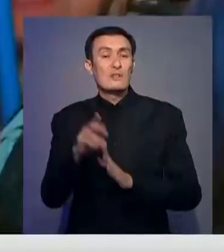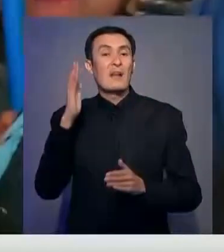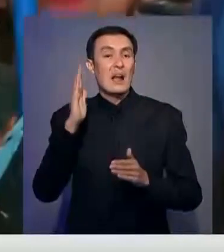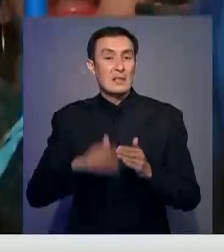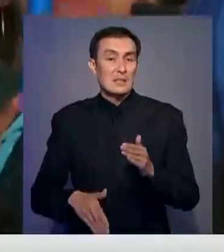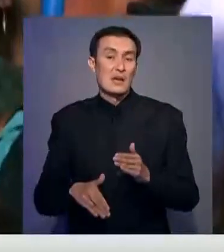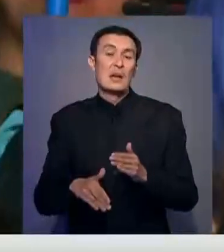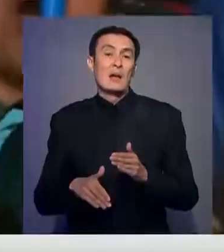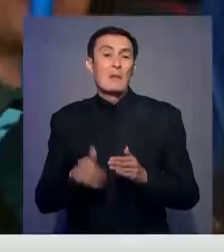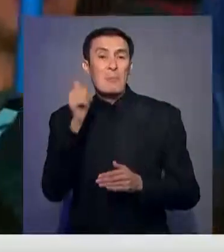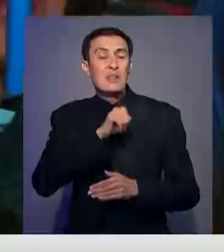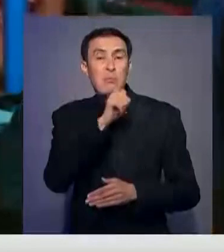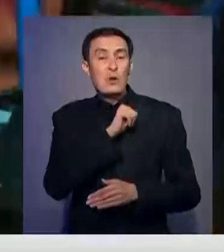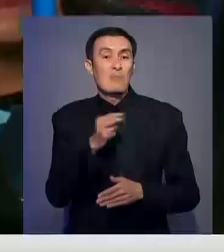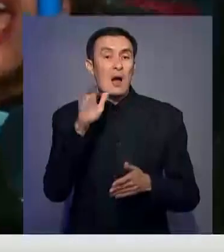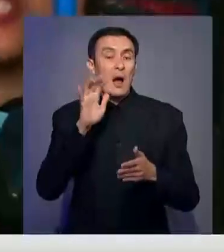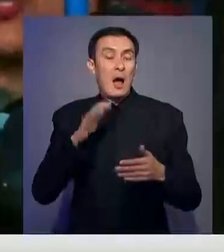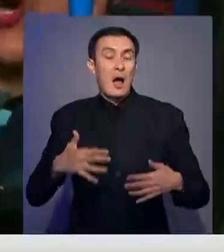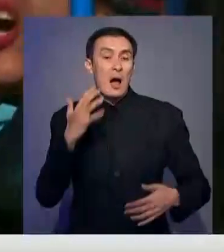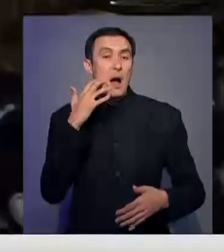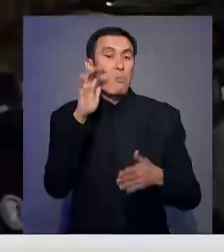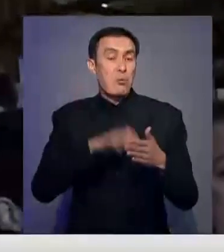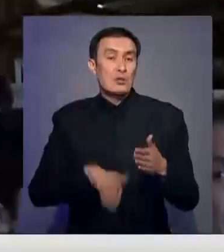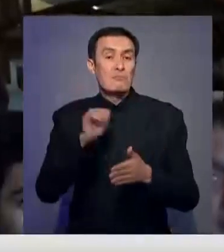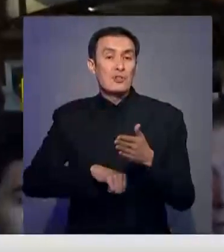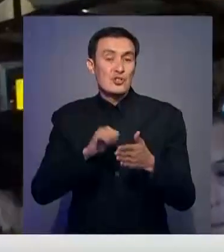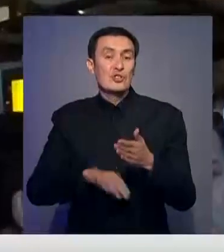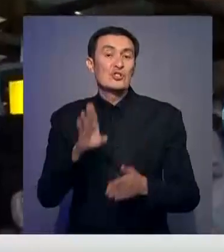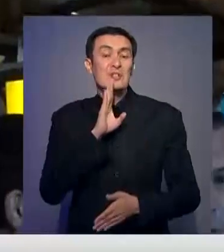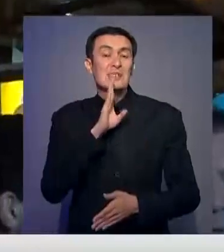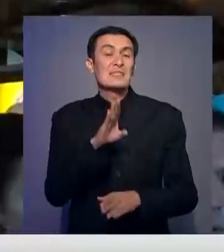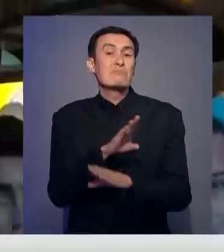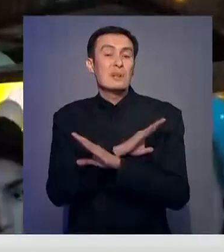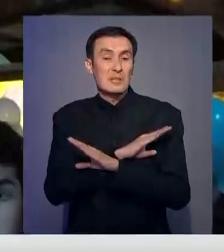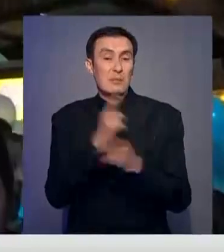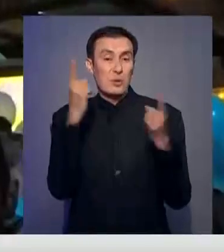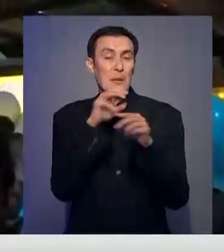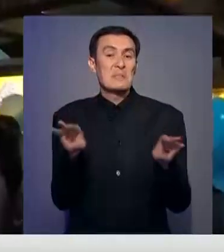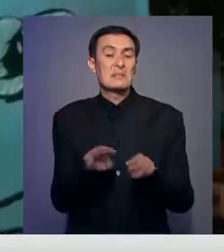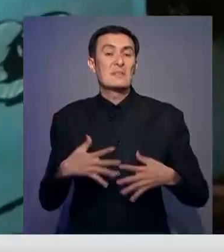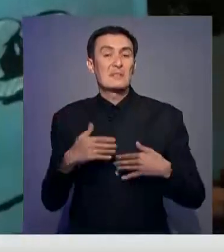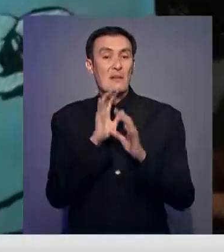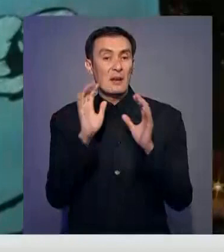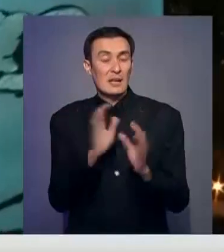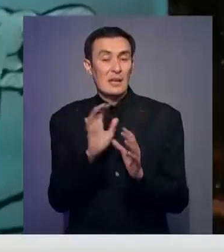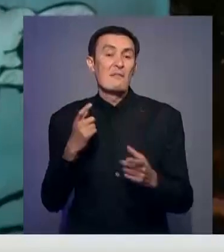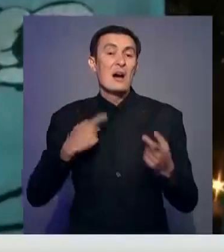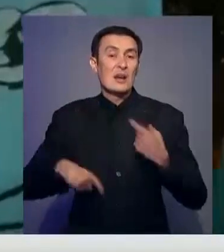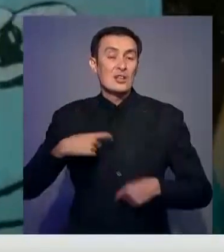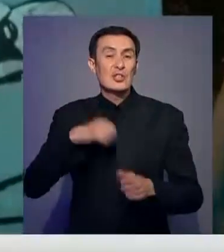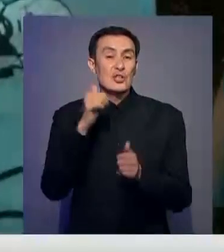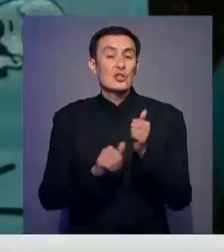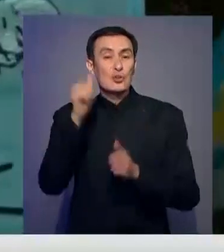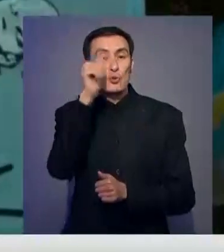конец подпольным абортам, основной причине женской смертности. По данным Министерства здравоохранения, в